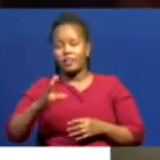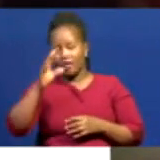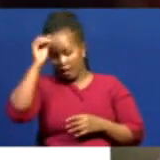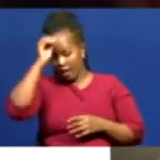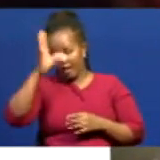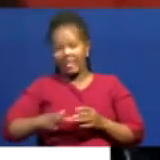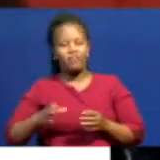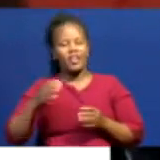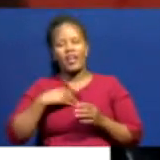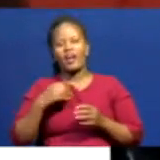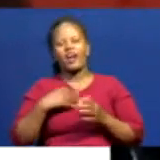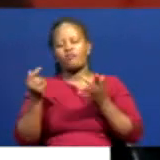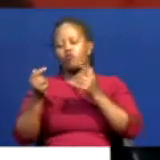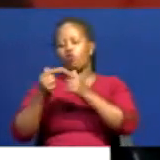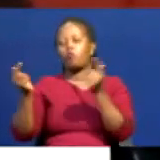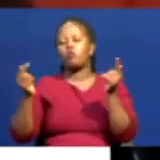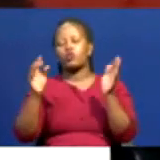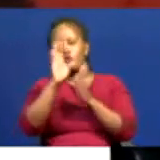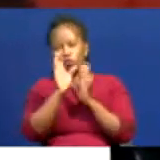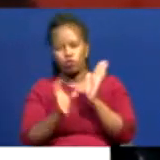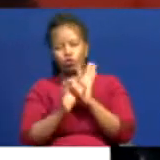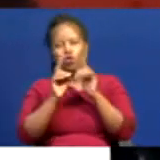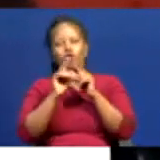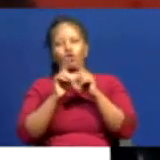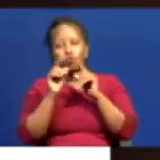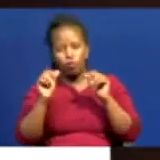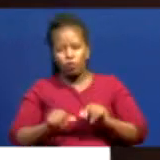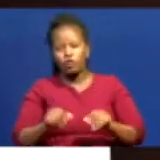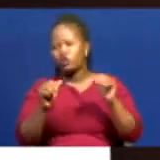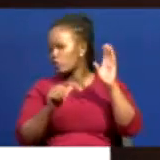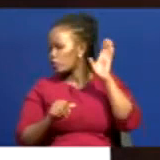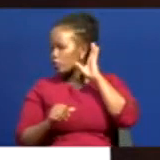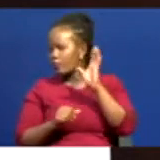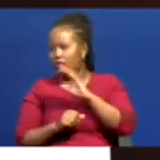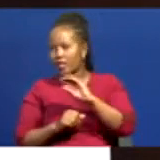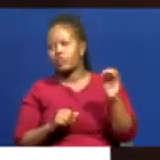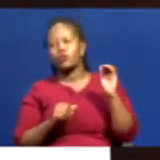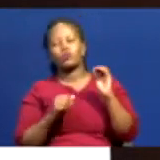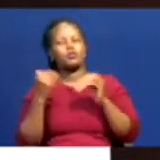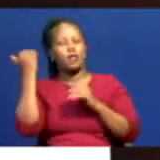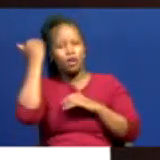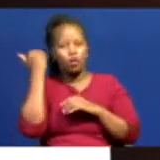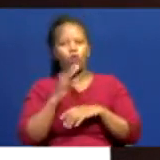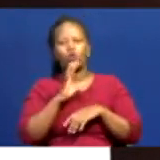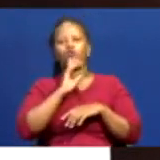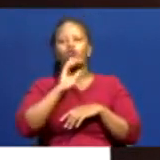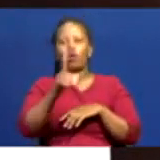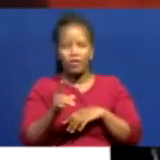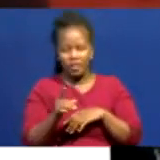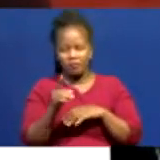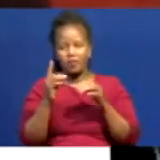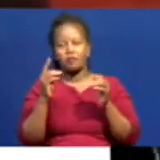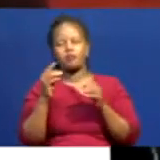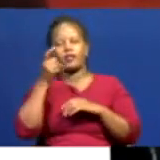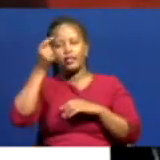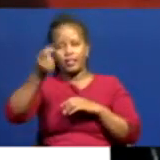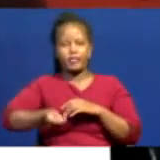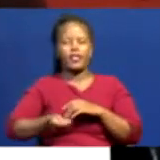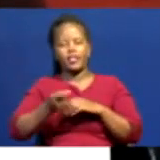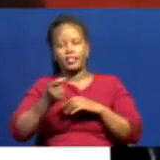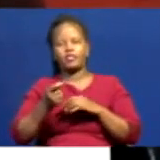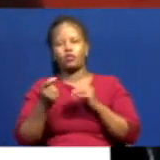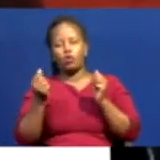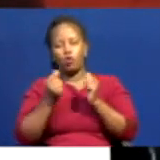and proceeded to disobey court judgment or court orders delivered by Justice Christine and Bahari